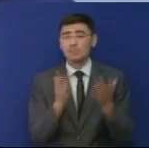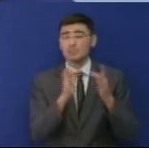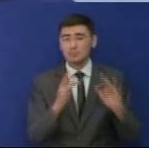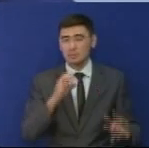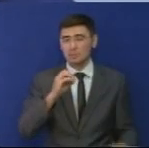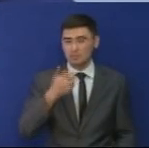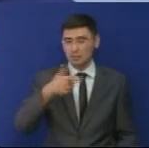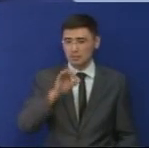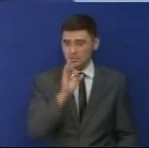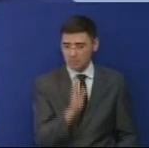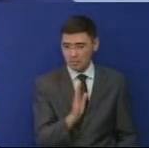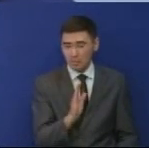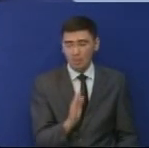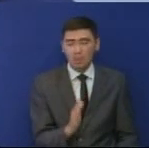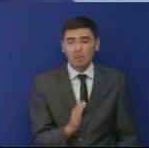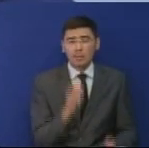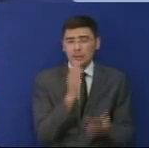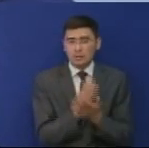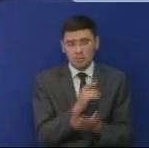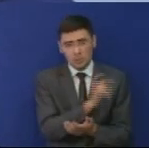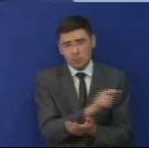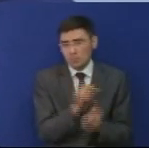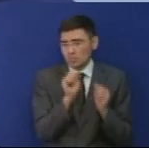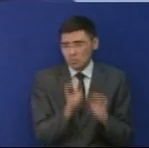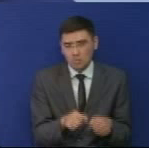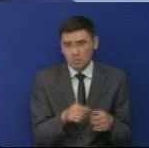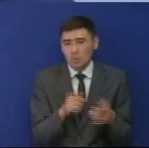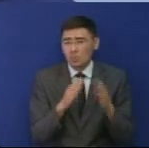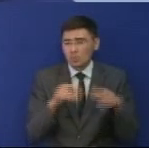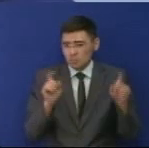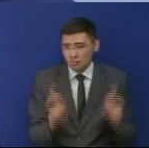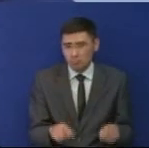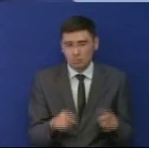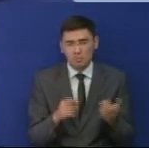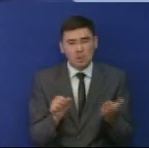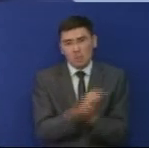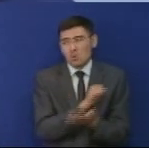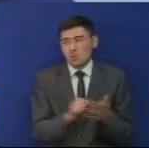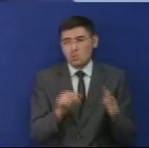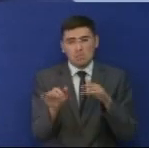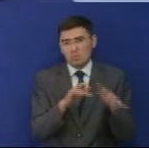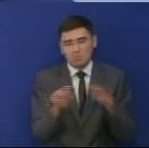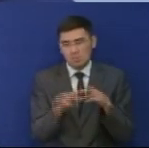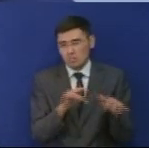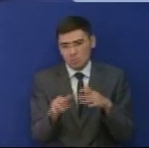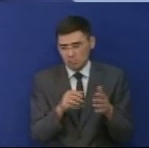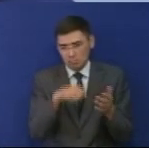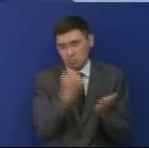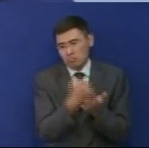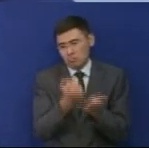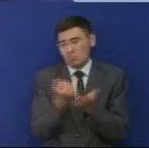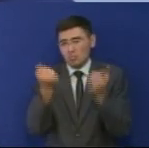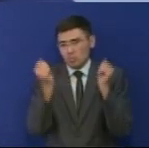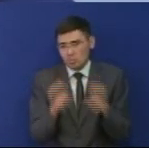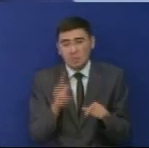ЕГОВ. Сейчас полностью доступ имеется, можно и сидя дома или на работе, можно оформлять